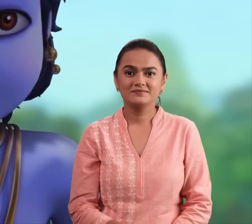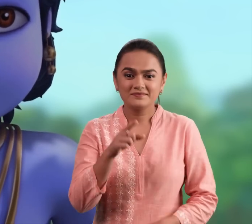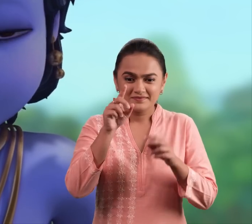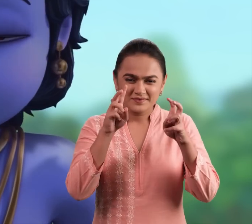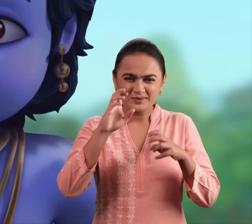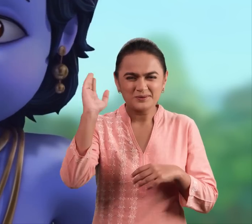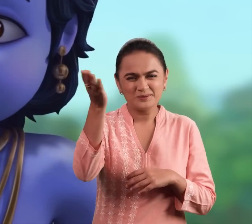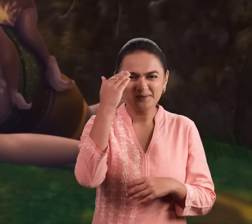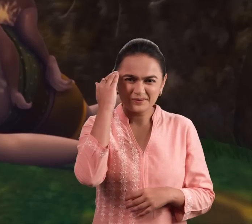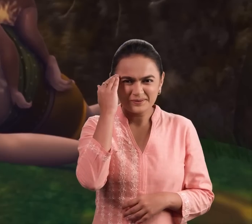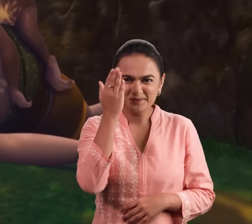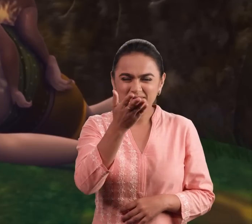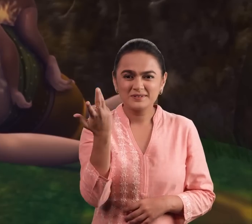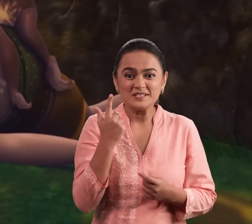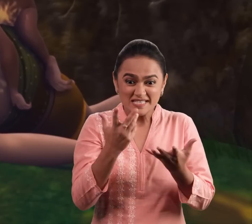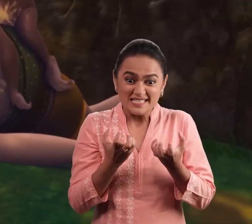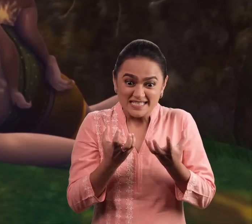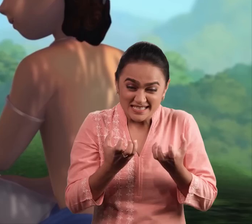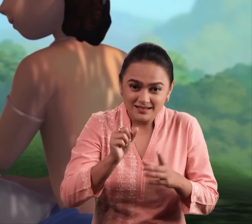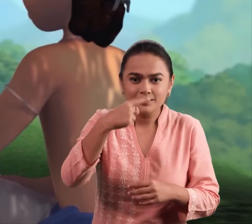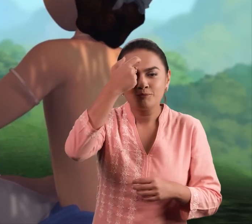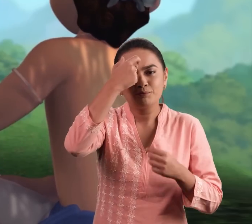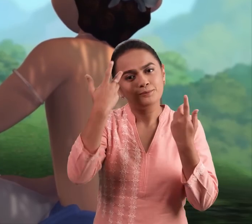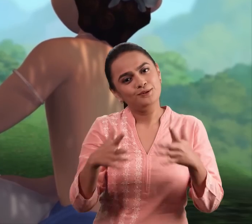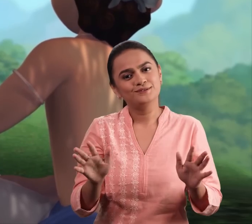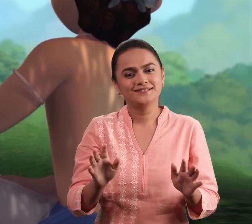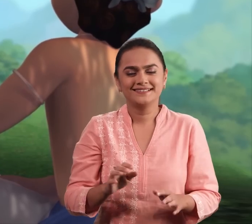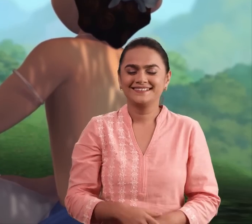ये कहावत तो सुनी होगी कि लालच बुरी बला है।